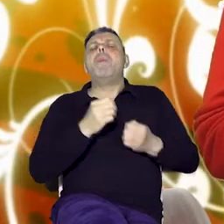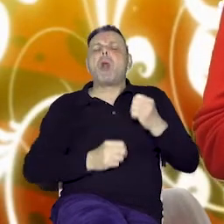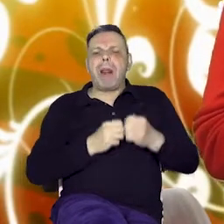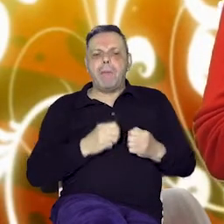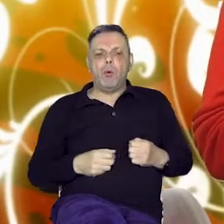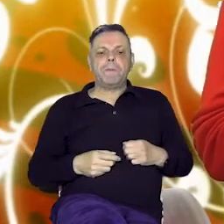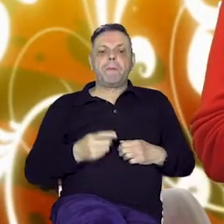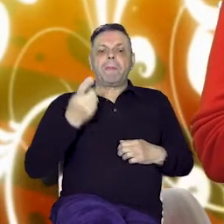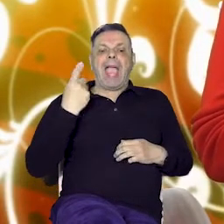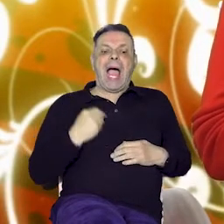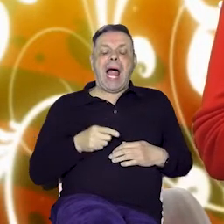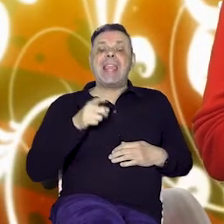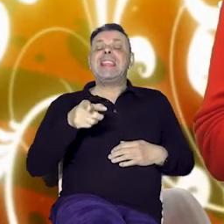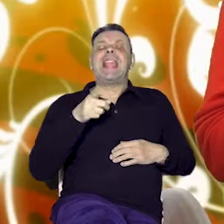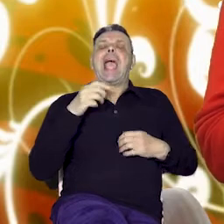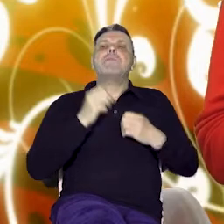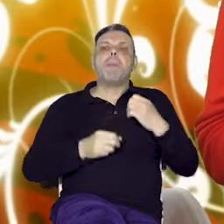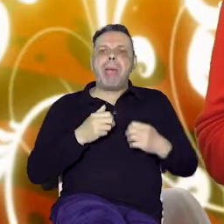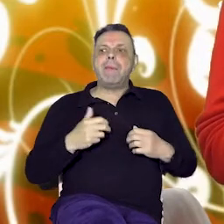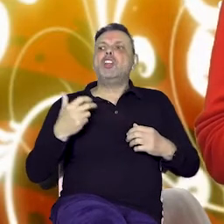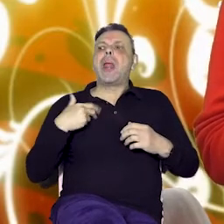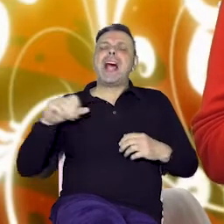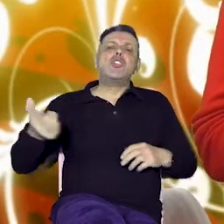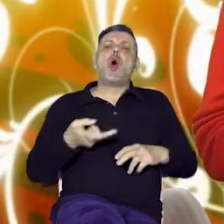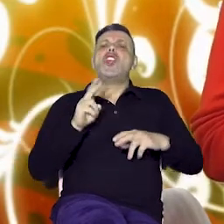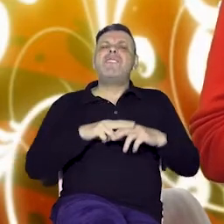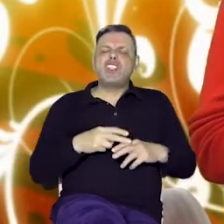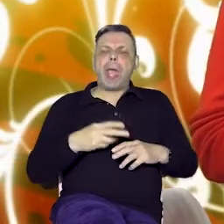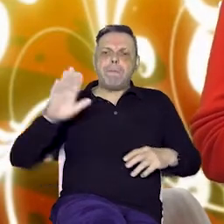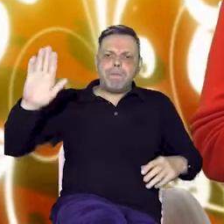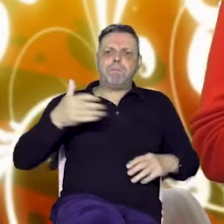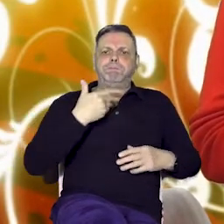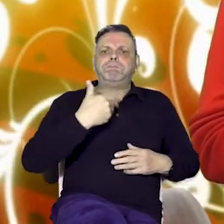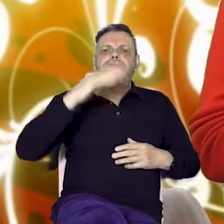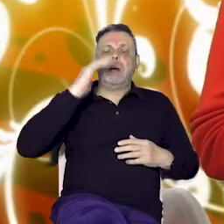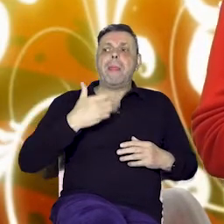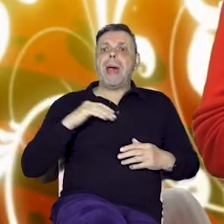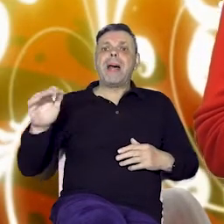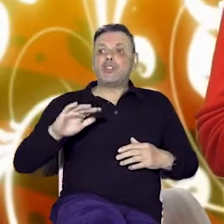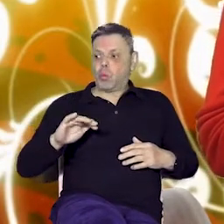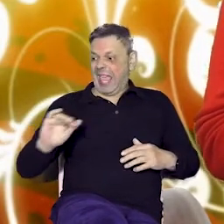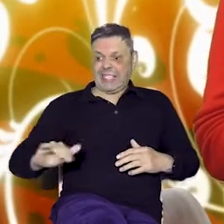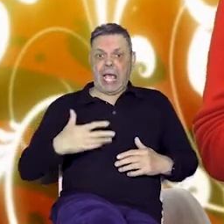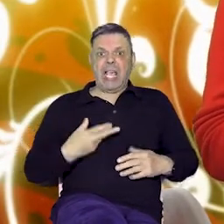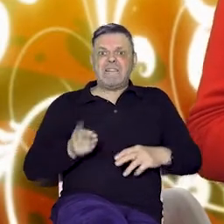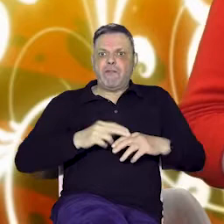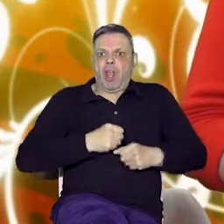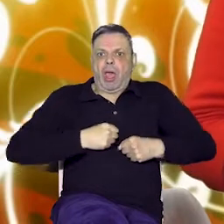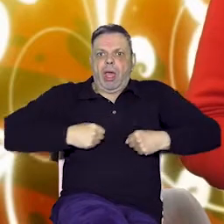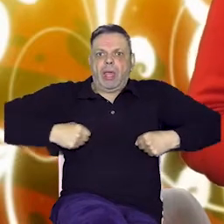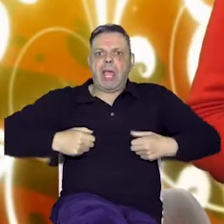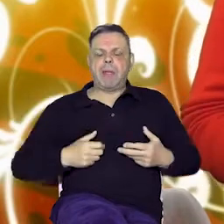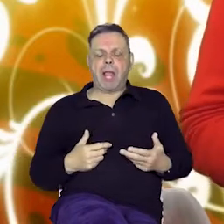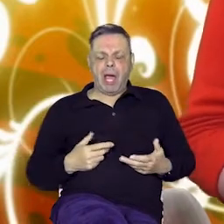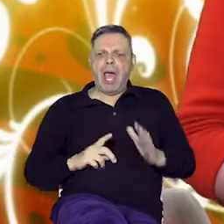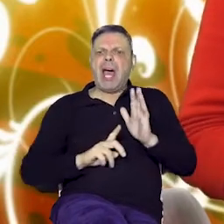Ali taj problem će nas još više zapljusnuti. Nama su djeca sve deblja. Rezultati nedavnih